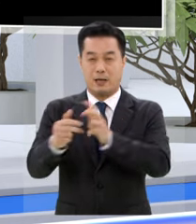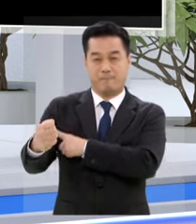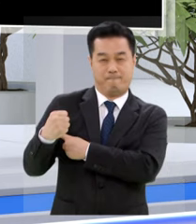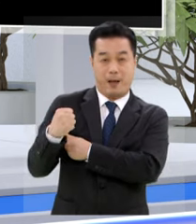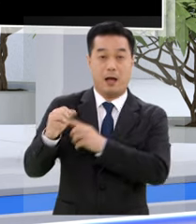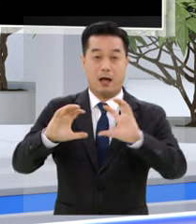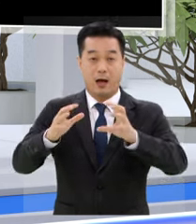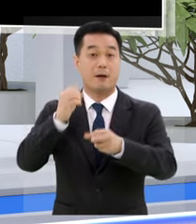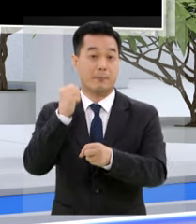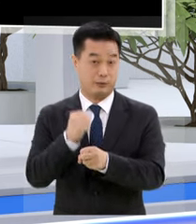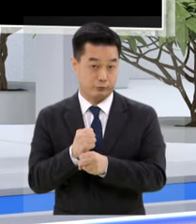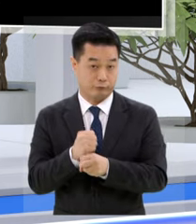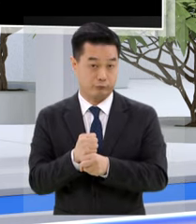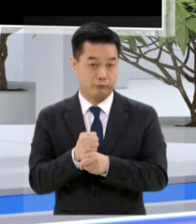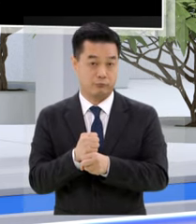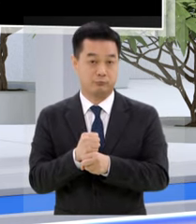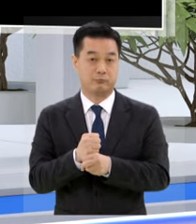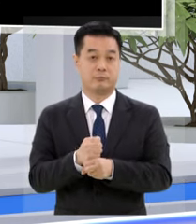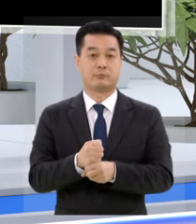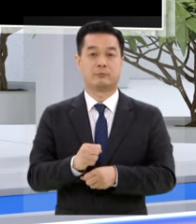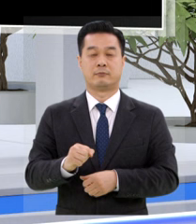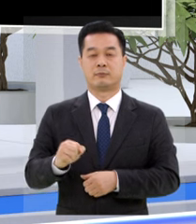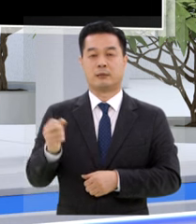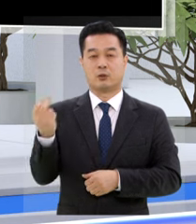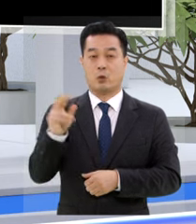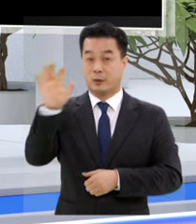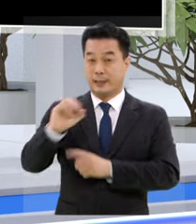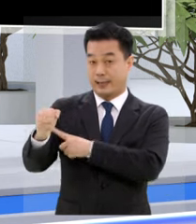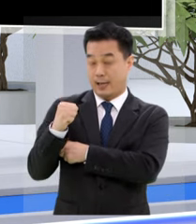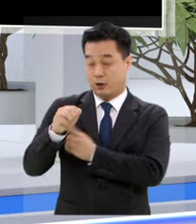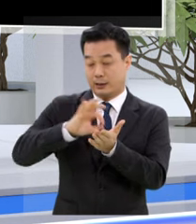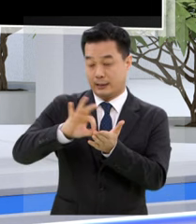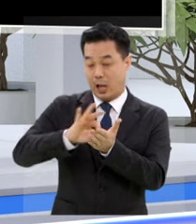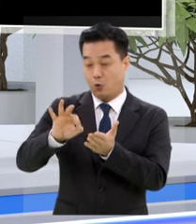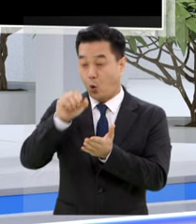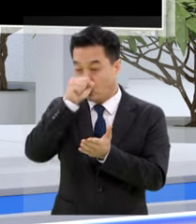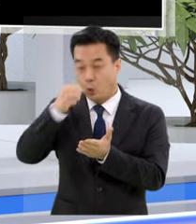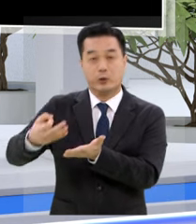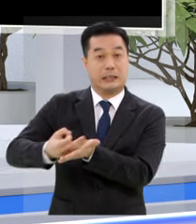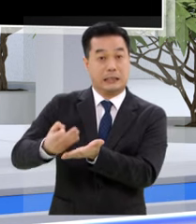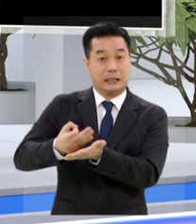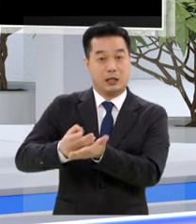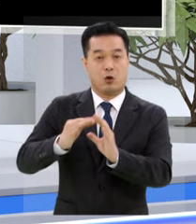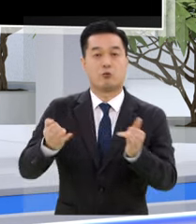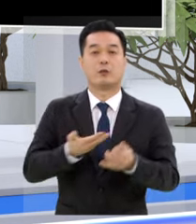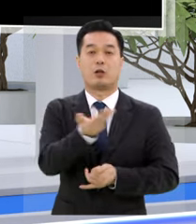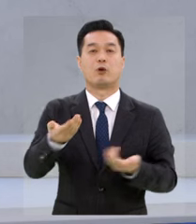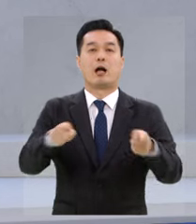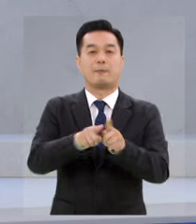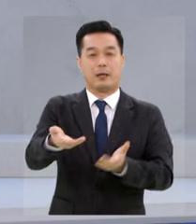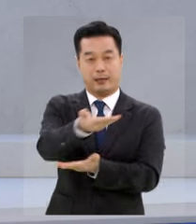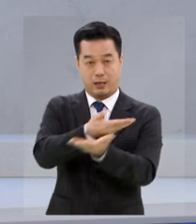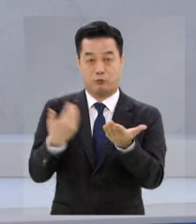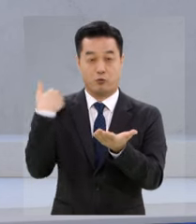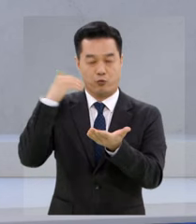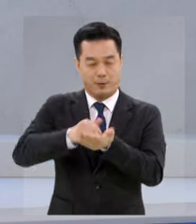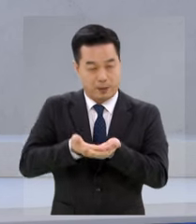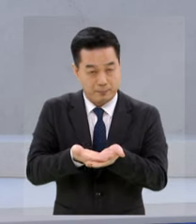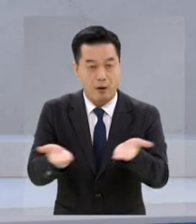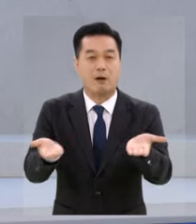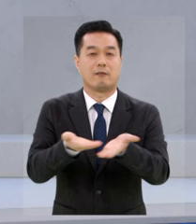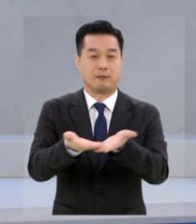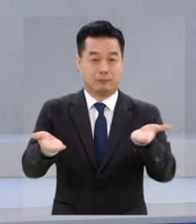나가겠습니다 재생에너지 사용으로 발생한 이익은 국민 여러분과 함께 나누고 환원할 것입니다